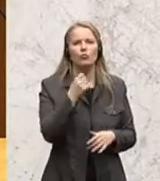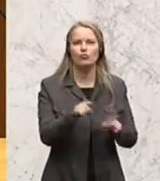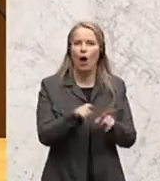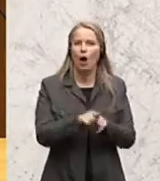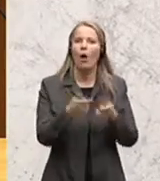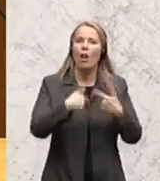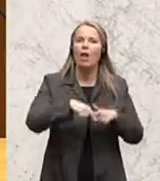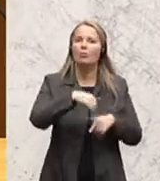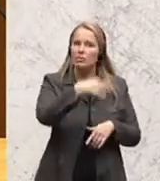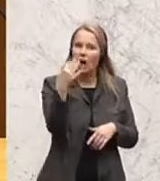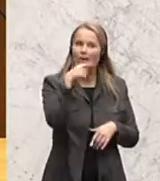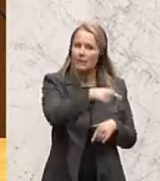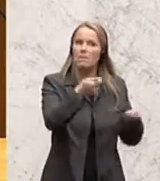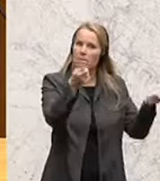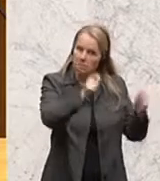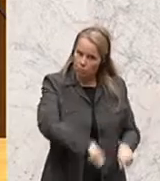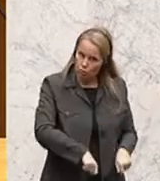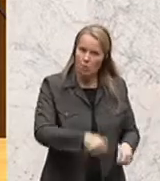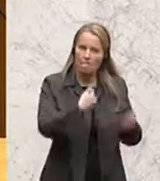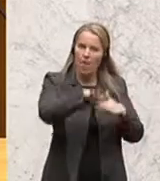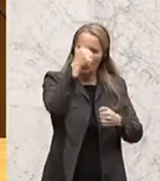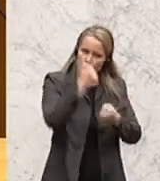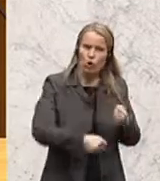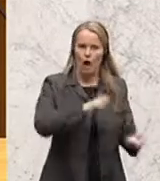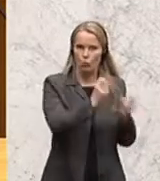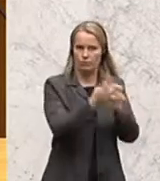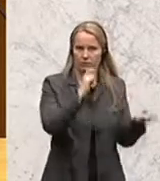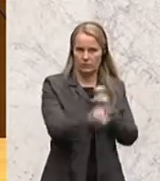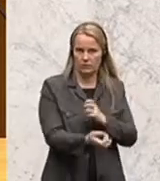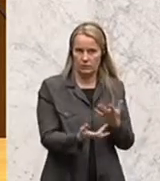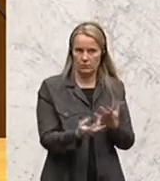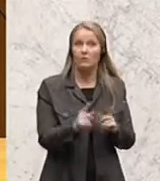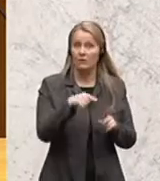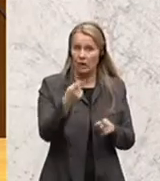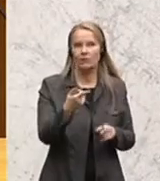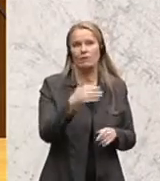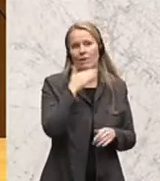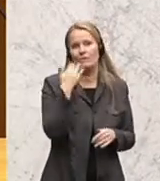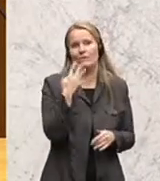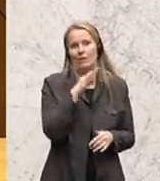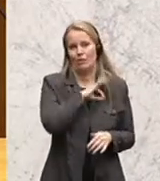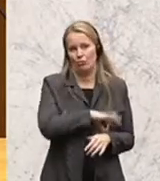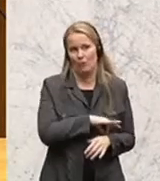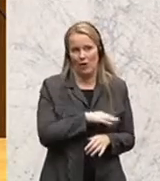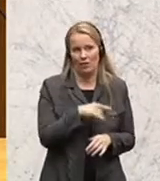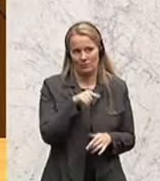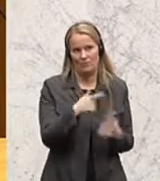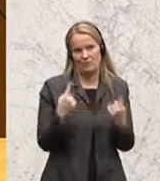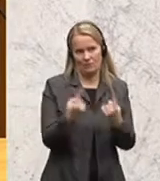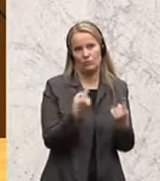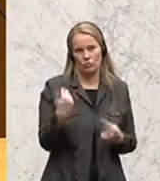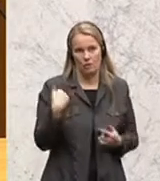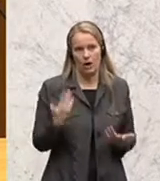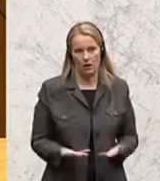der Landtag diesen Beschluss restriktiver umgesetzt hätte. Dann hätten wir uns viel ersparen können in dieser